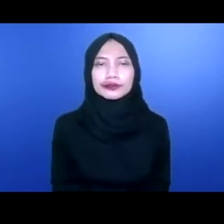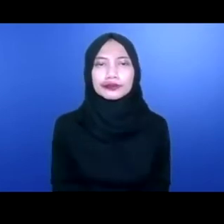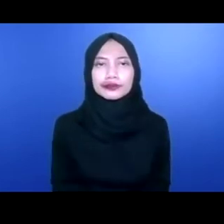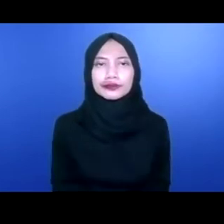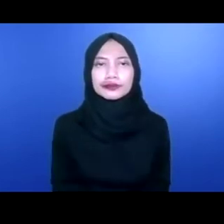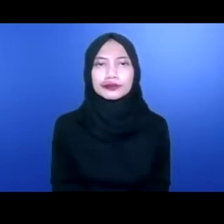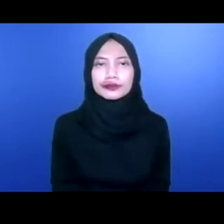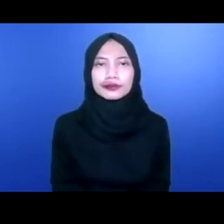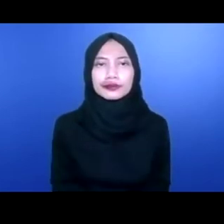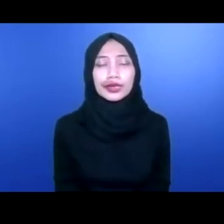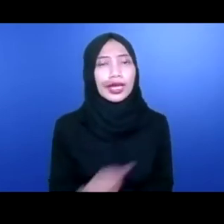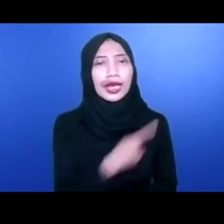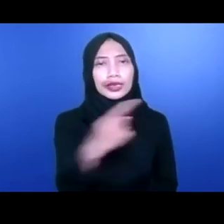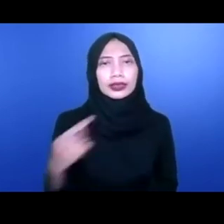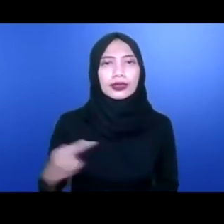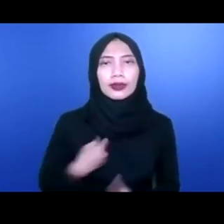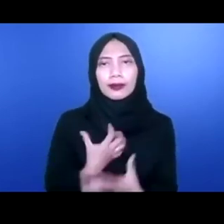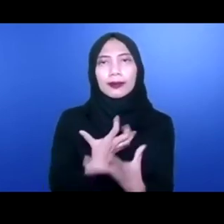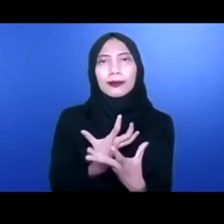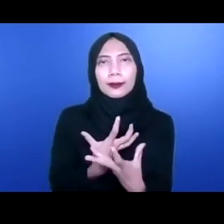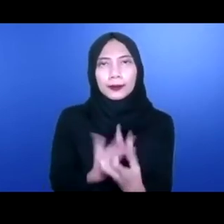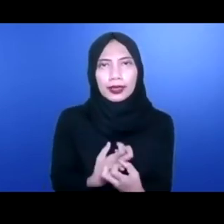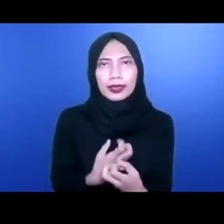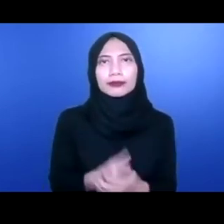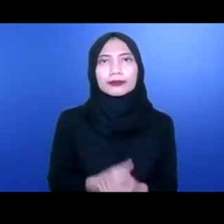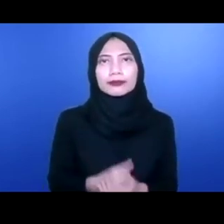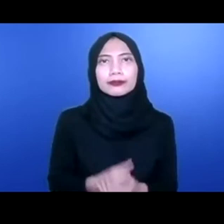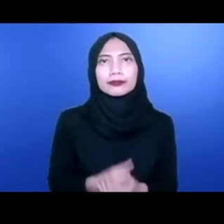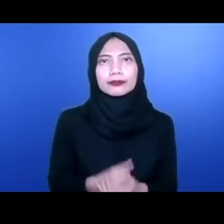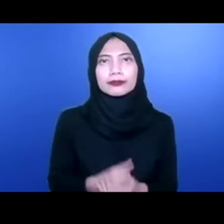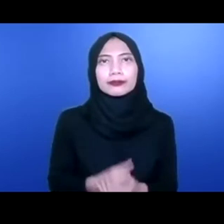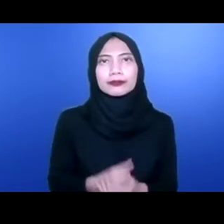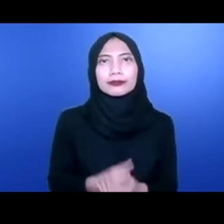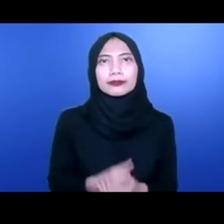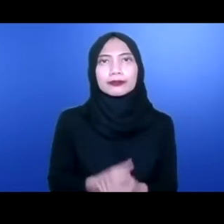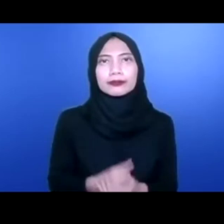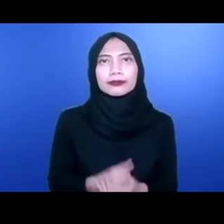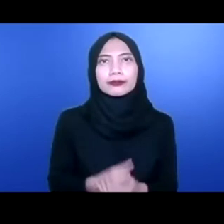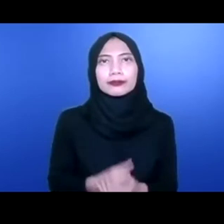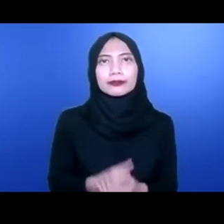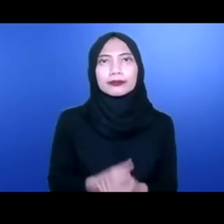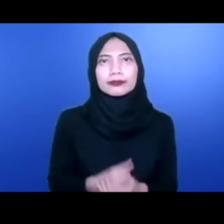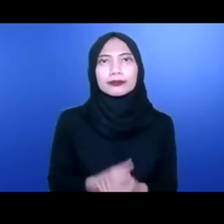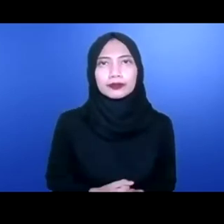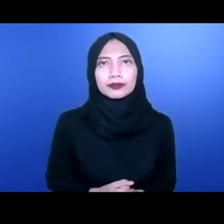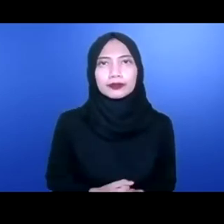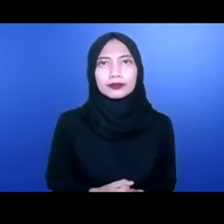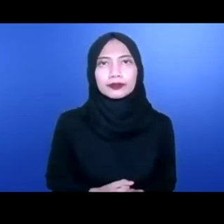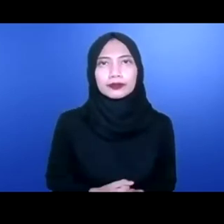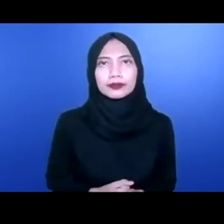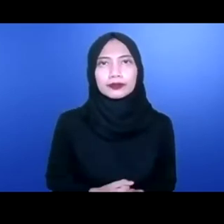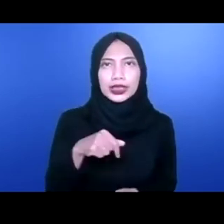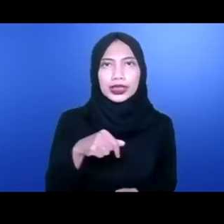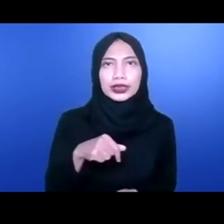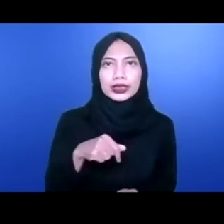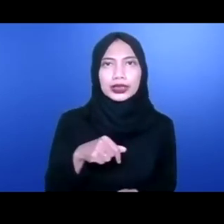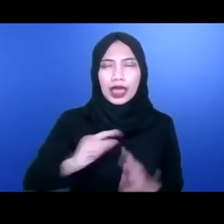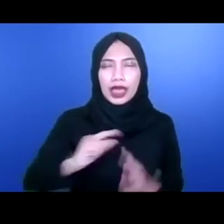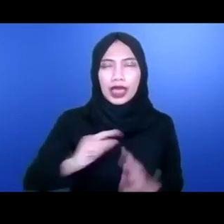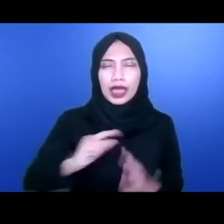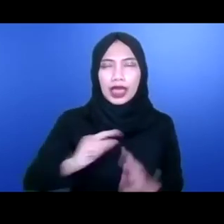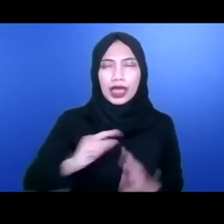semua berharap bahwa inisiatif yang diprakarsai oleh JPAL ini dapat menjadi platform bersama untuk